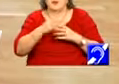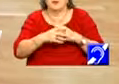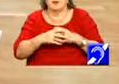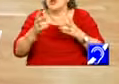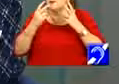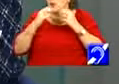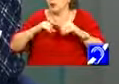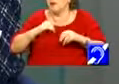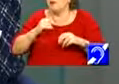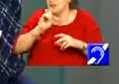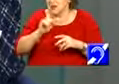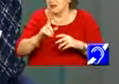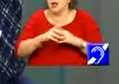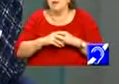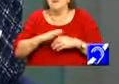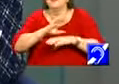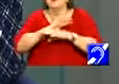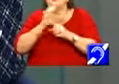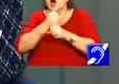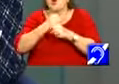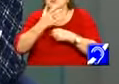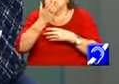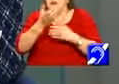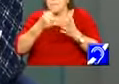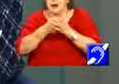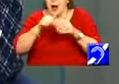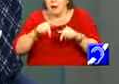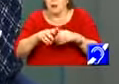Important este că ceea ce am observat noi,